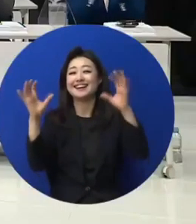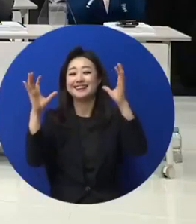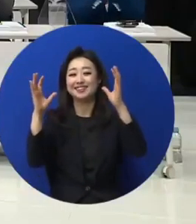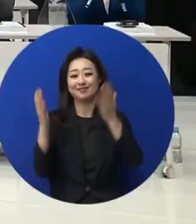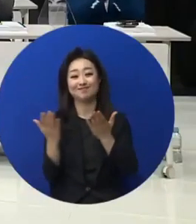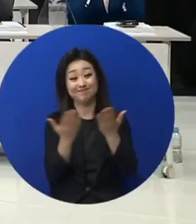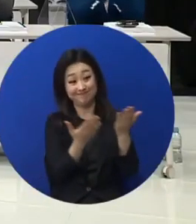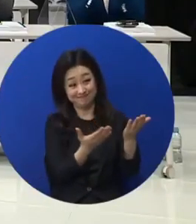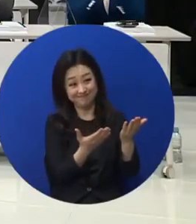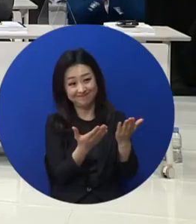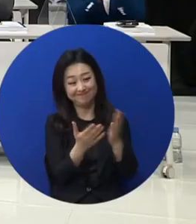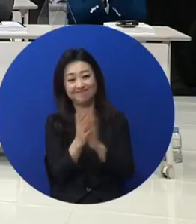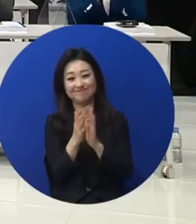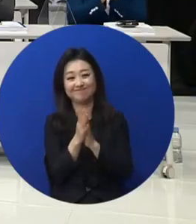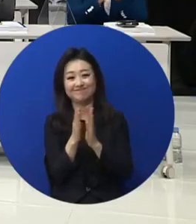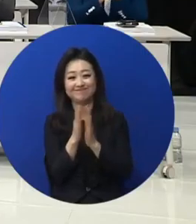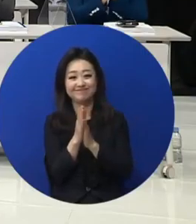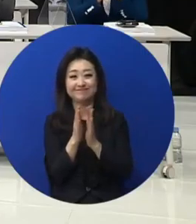바랍니다. 감사합니다.